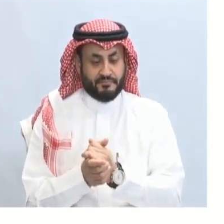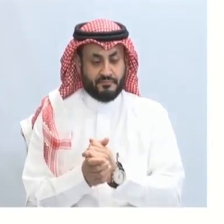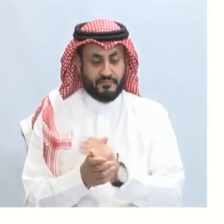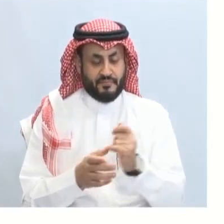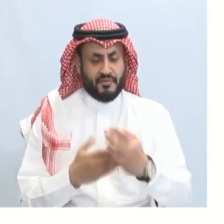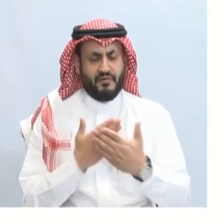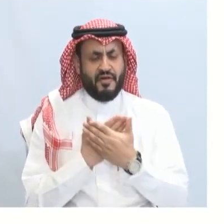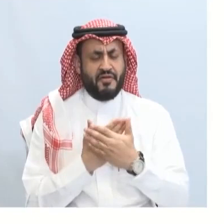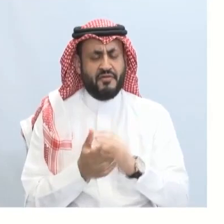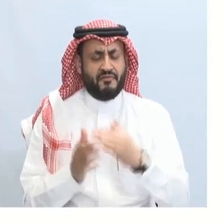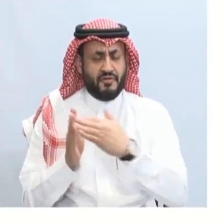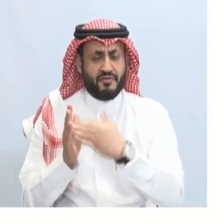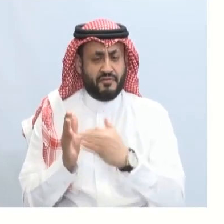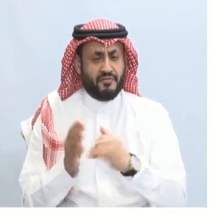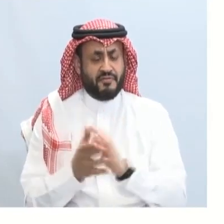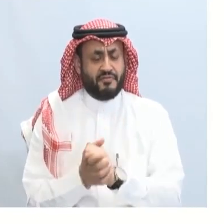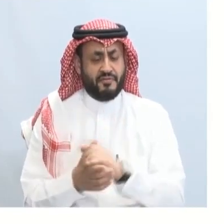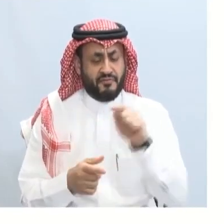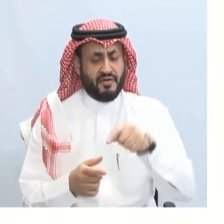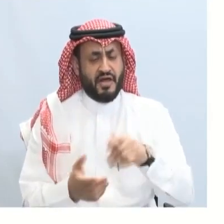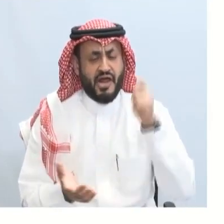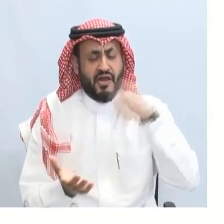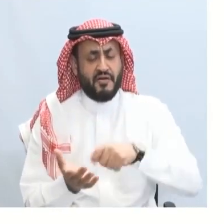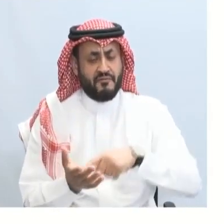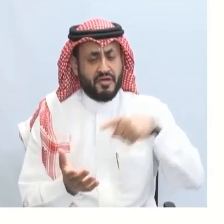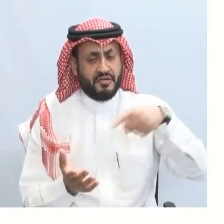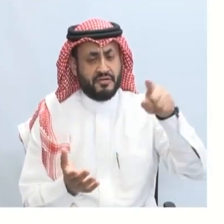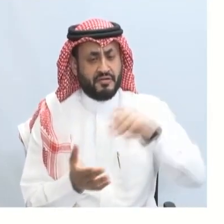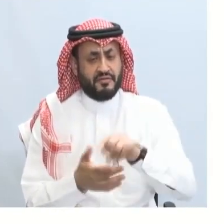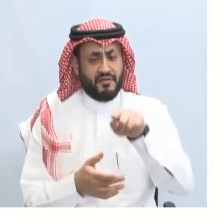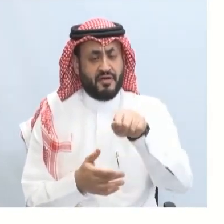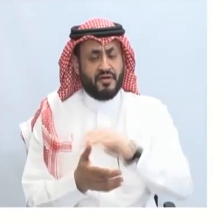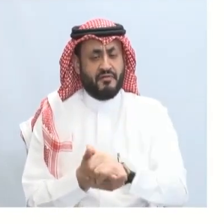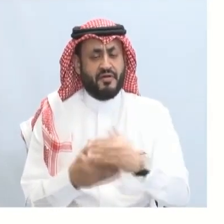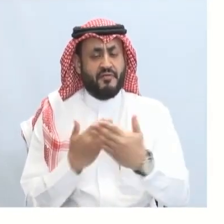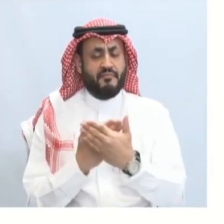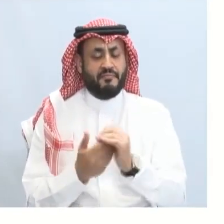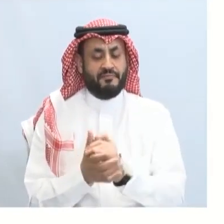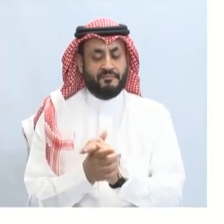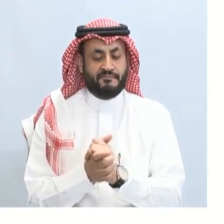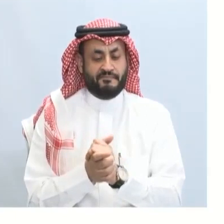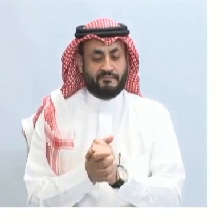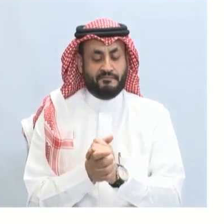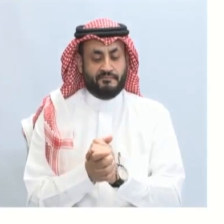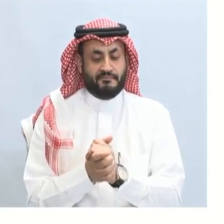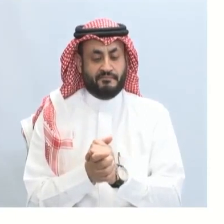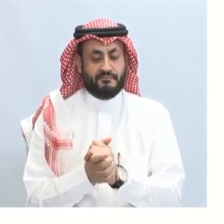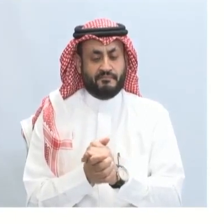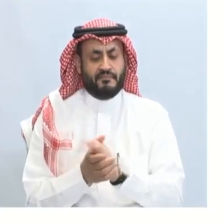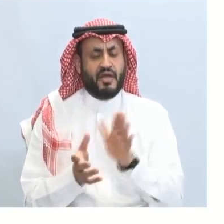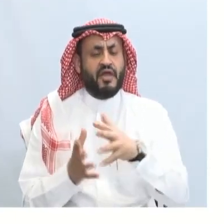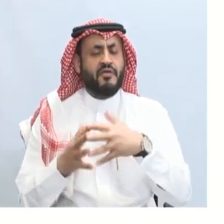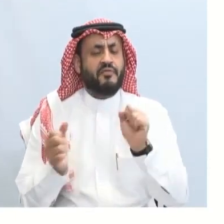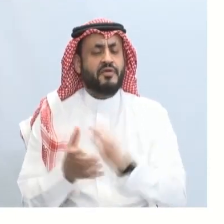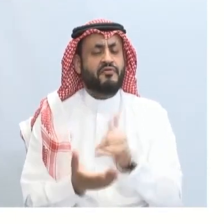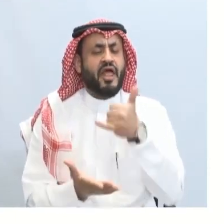قوانين تدعوه الى اتخاذ الحكم الصائب تجاه المتهمين ما معنى